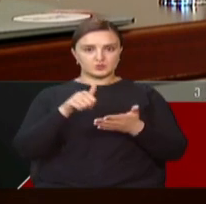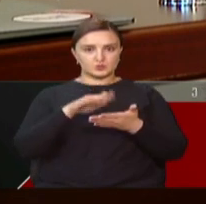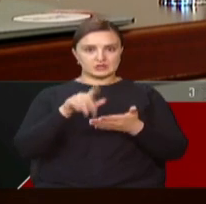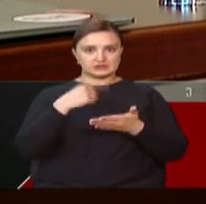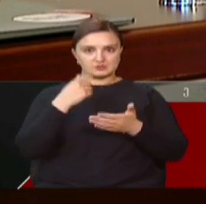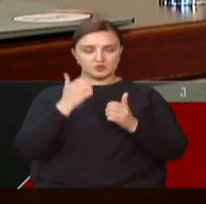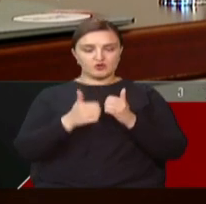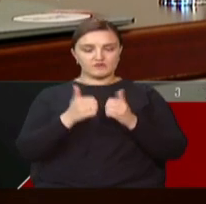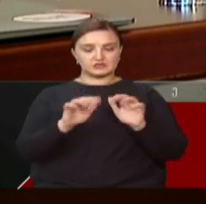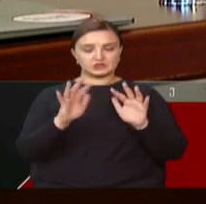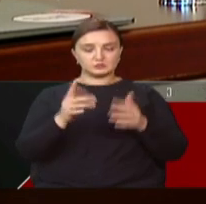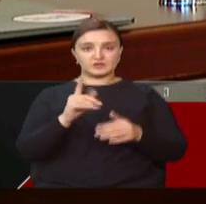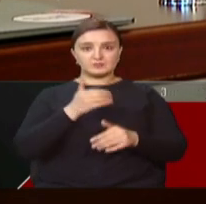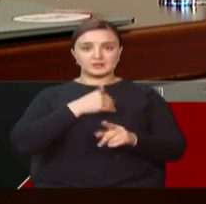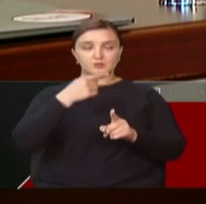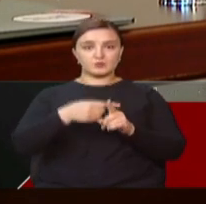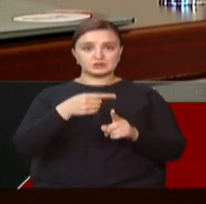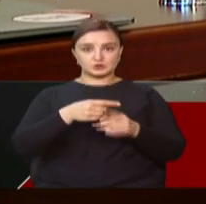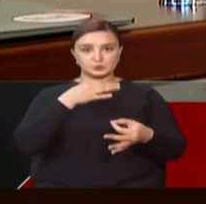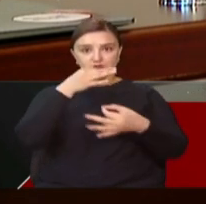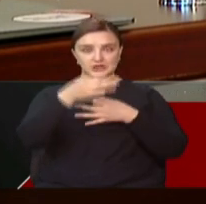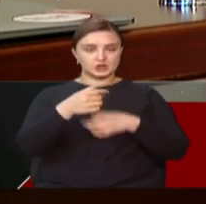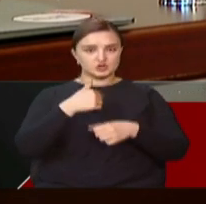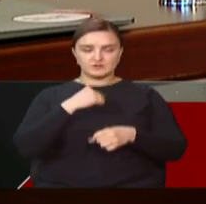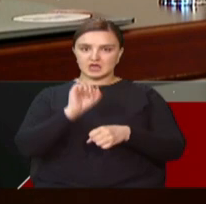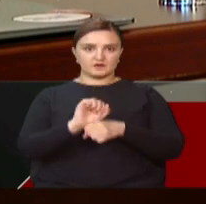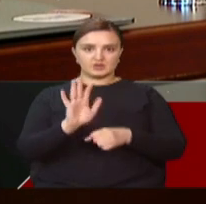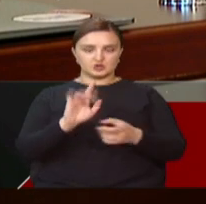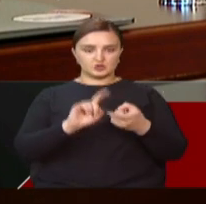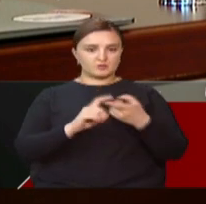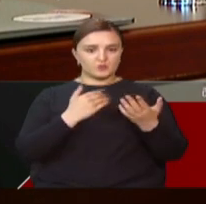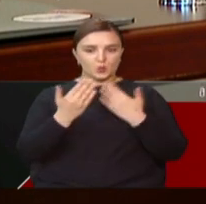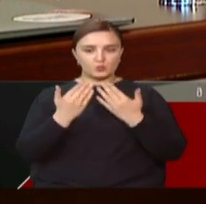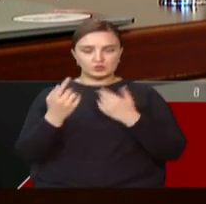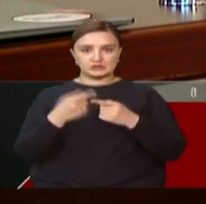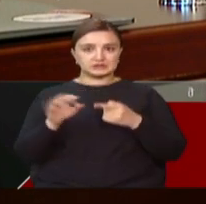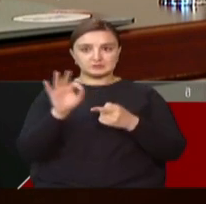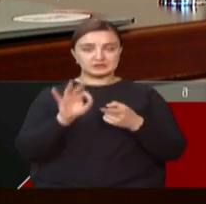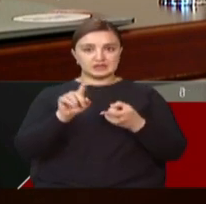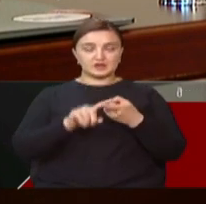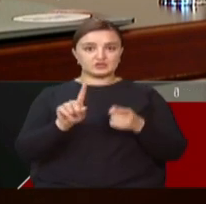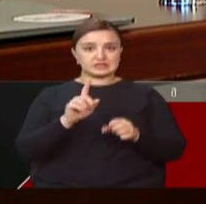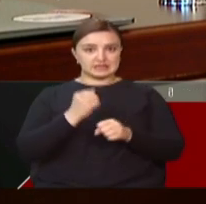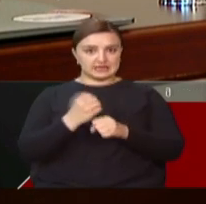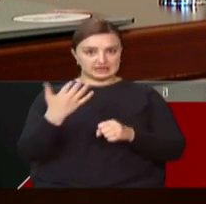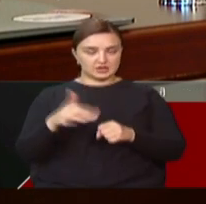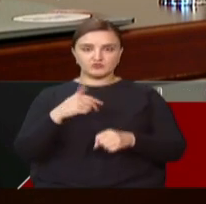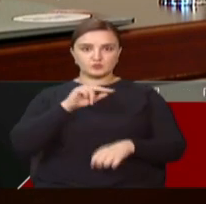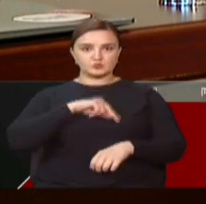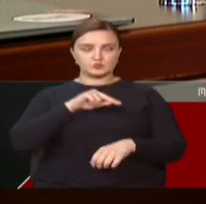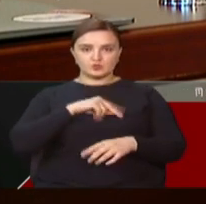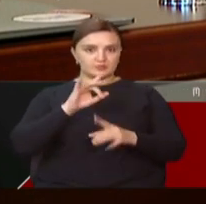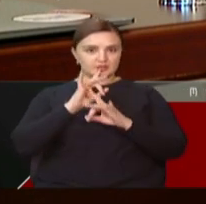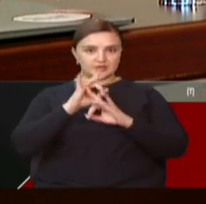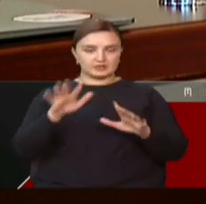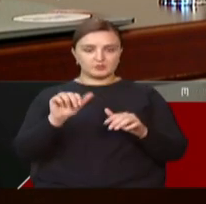ყოველ შემთხვევაში, რაც მინდა პოზიტიური თქვა, ჩვენ არ წყვეთ კომუნიკაციას იმასთან დაკავშირებით, რაც გაკეთდა, არ წყვეთ მუშაობას, იმიტომ